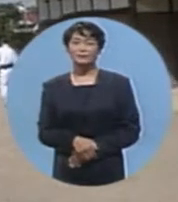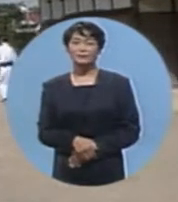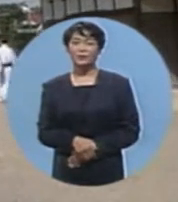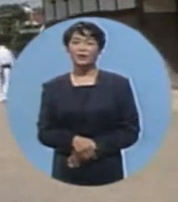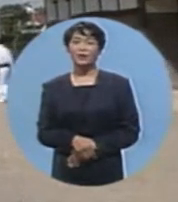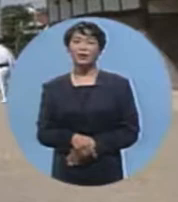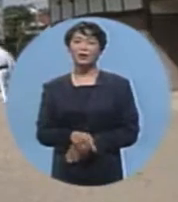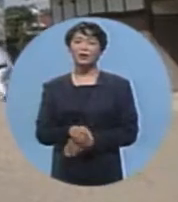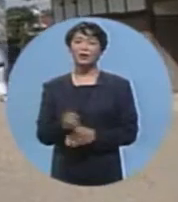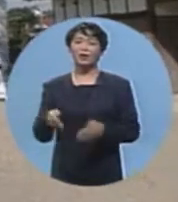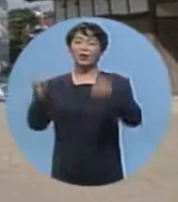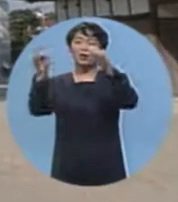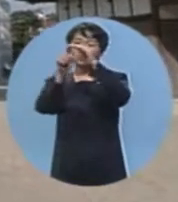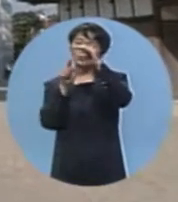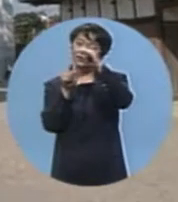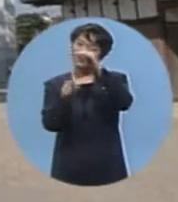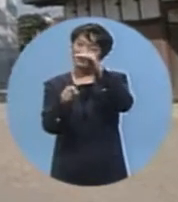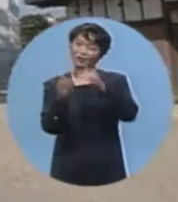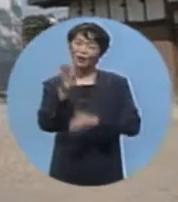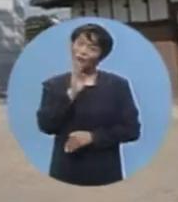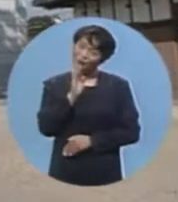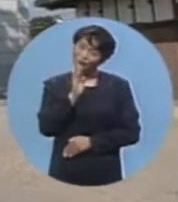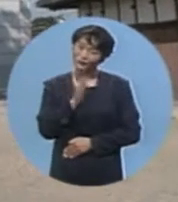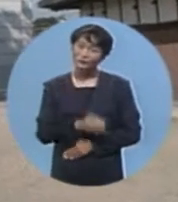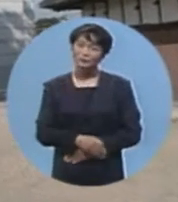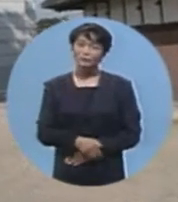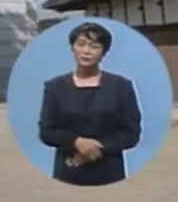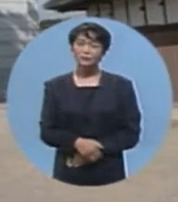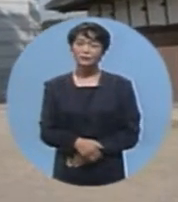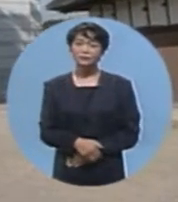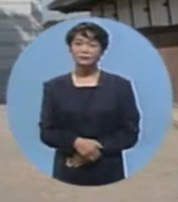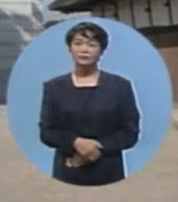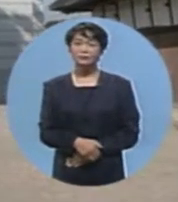こん中なのかな、本当に。